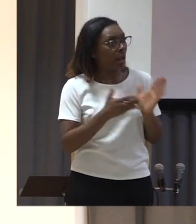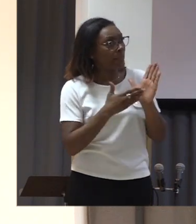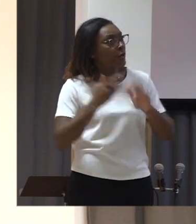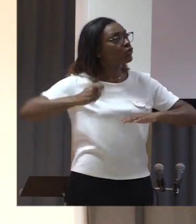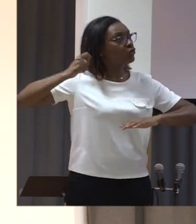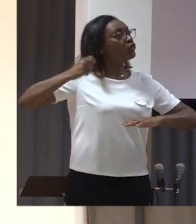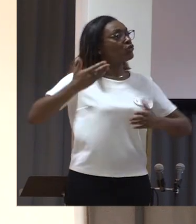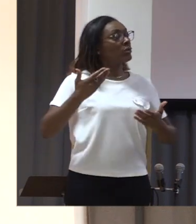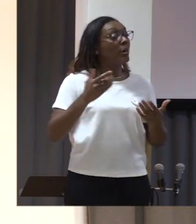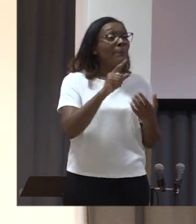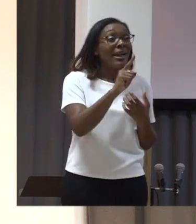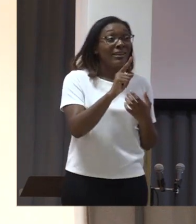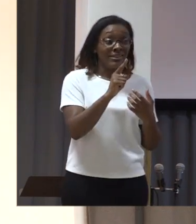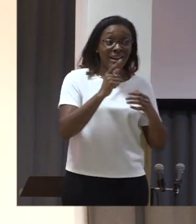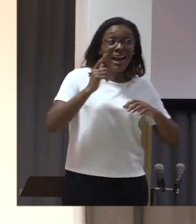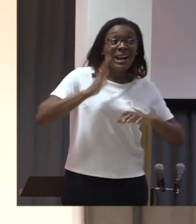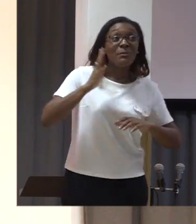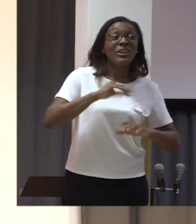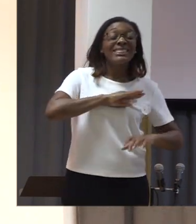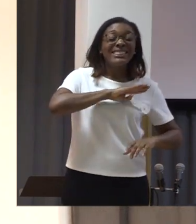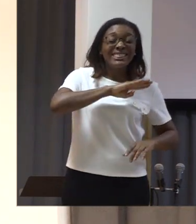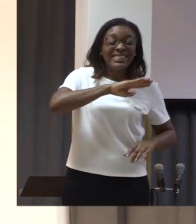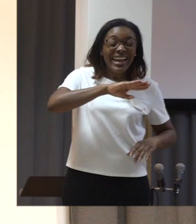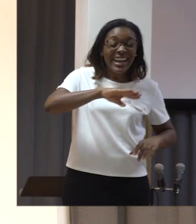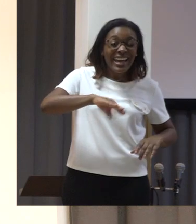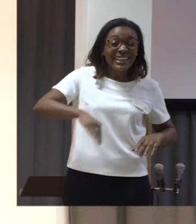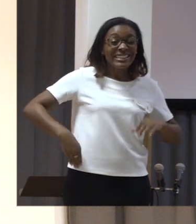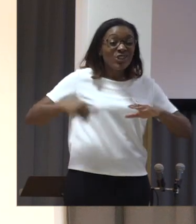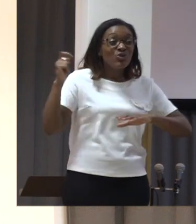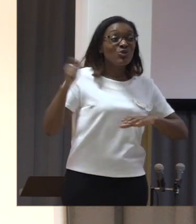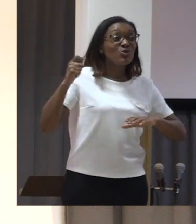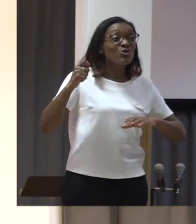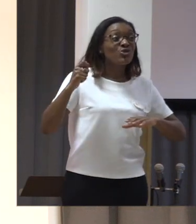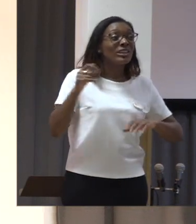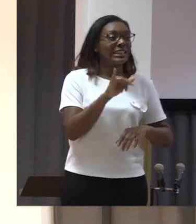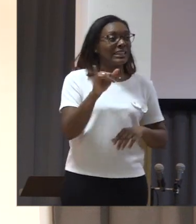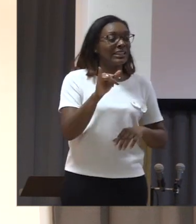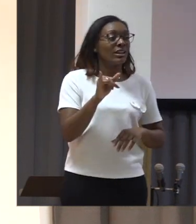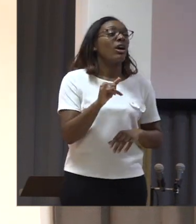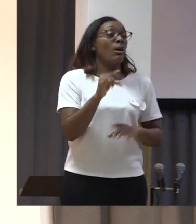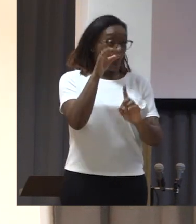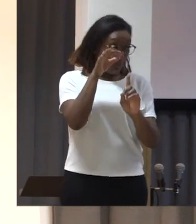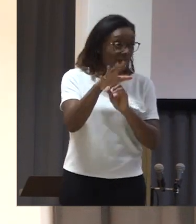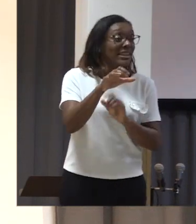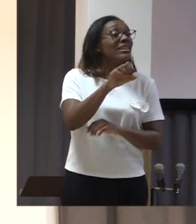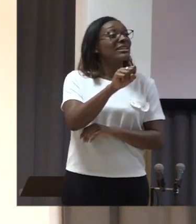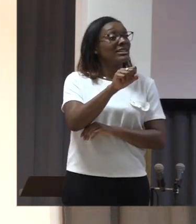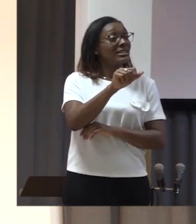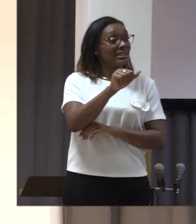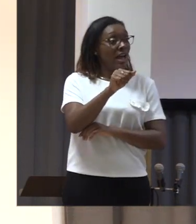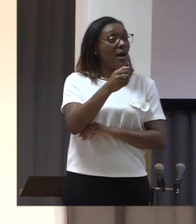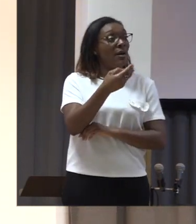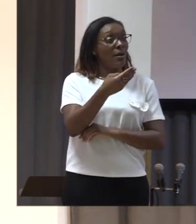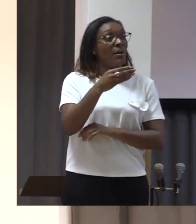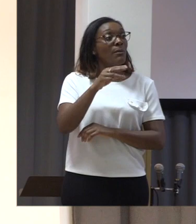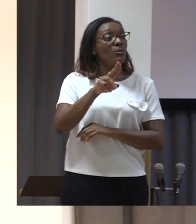à l'époque du dernier juge en Israël qui n'est autre que le prophète Samuel. Je développerai lors de ce passage